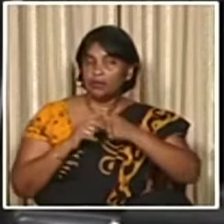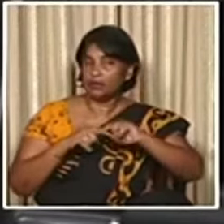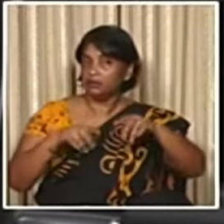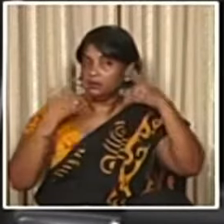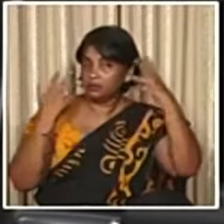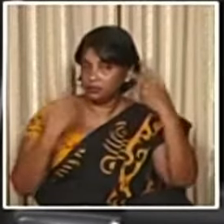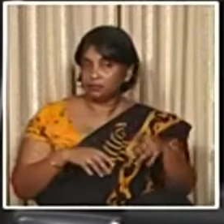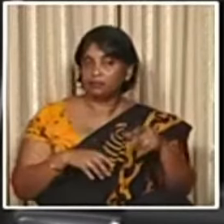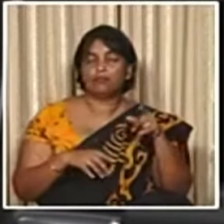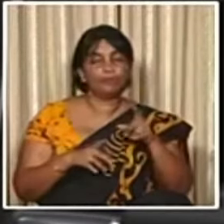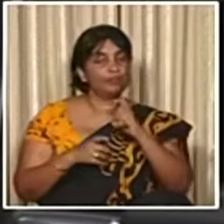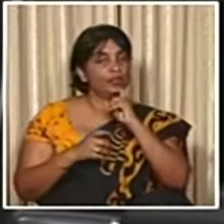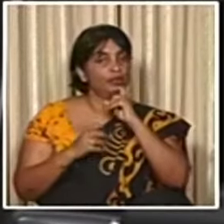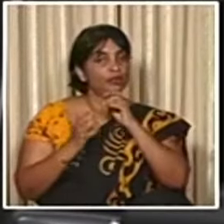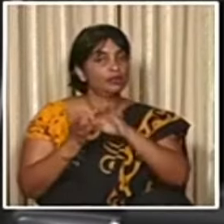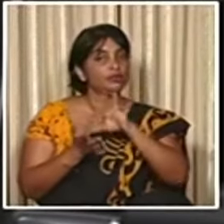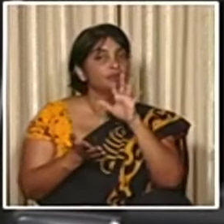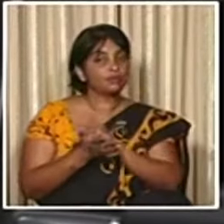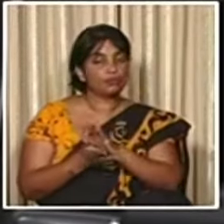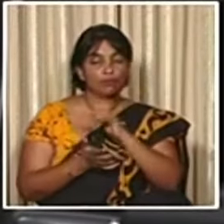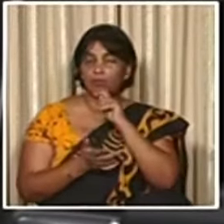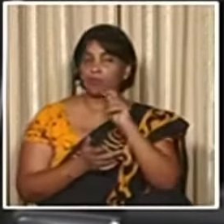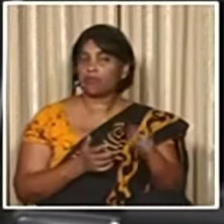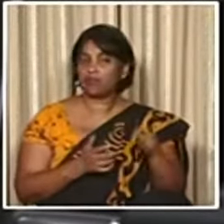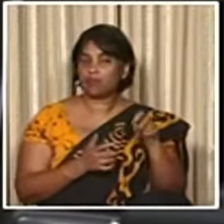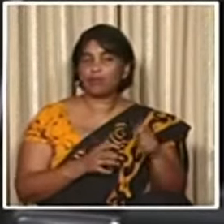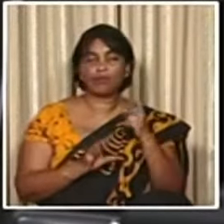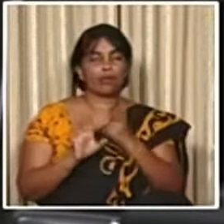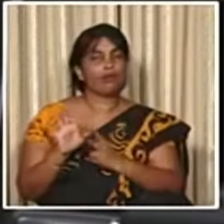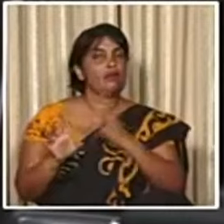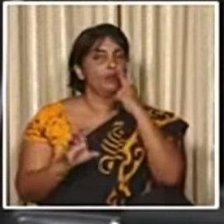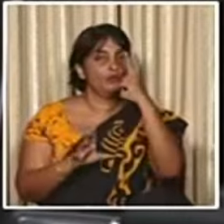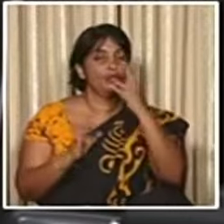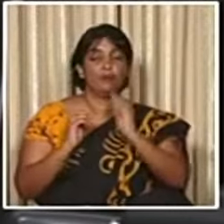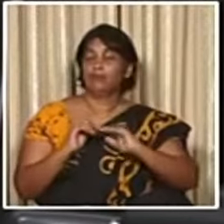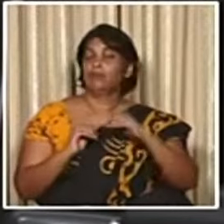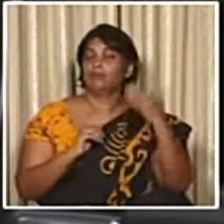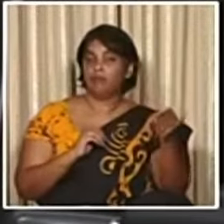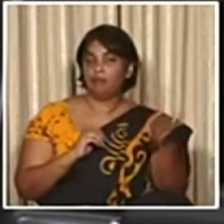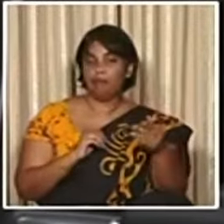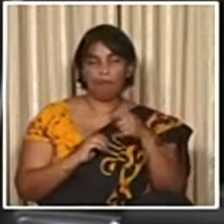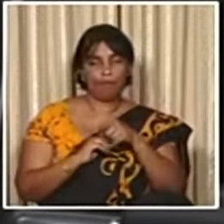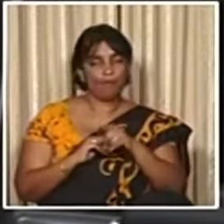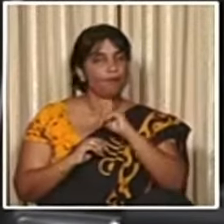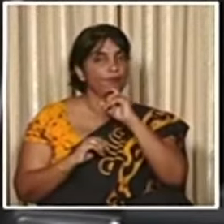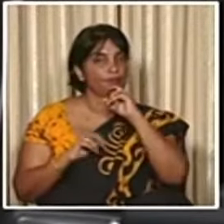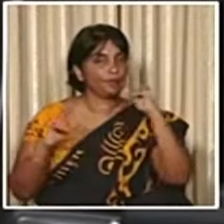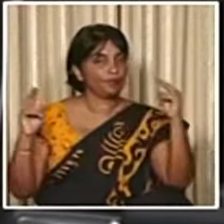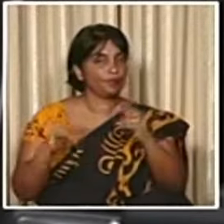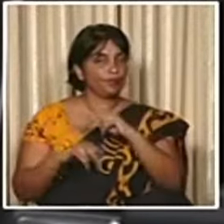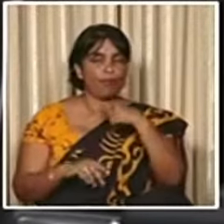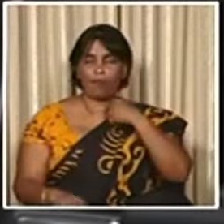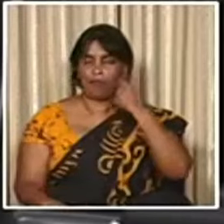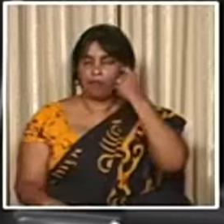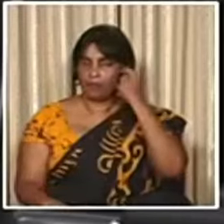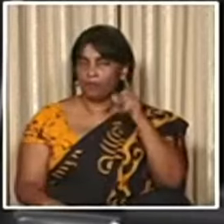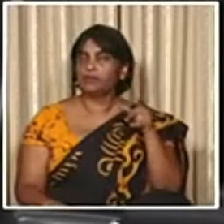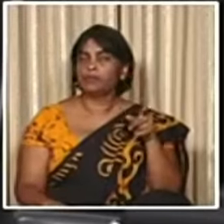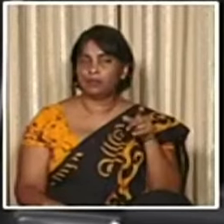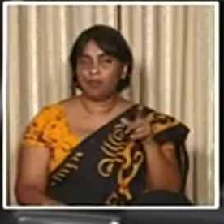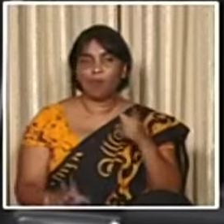ඉවර කරලා නඩු තීන්දුව දුන්නේ විනිසුරුතුමා අවුරුදු 2කට පස්සේ. එතකොට ශ්‍රේෂ්ඨාධිකරණයේ නිගමනයකට